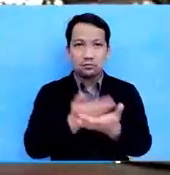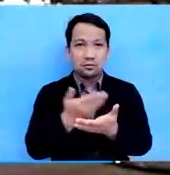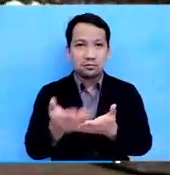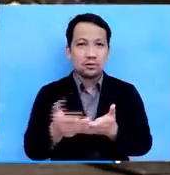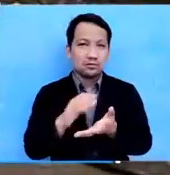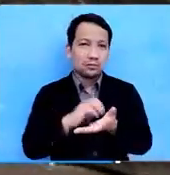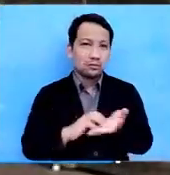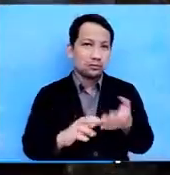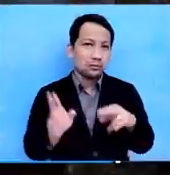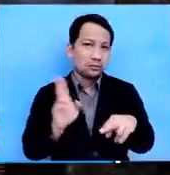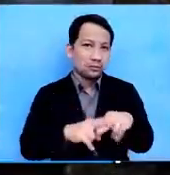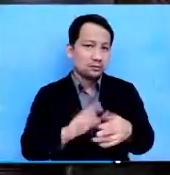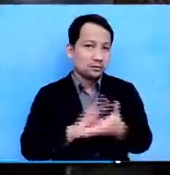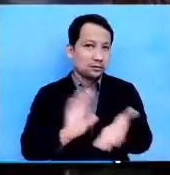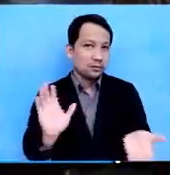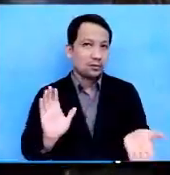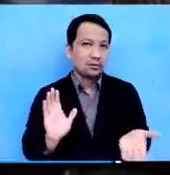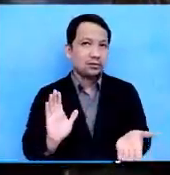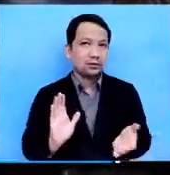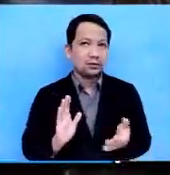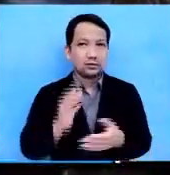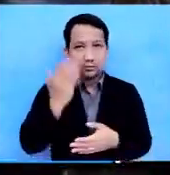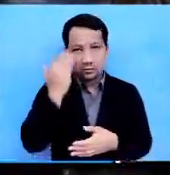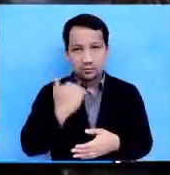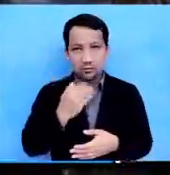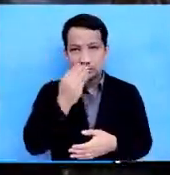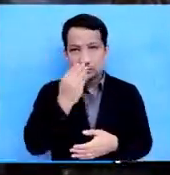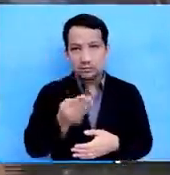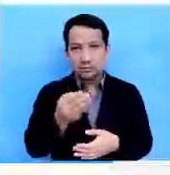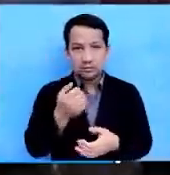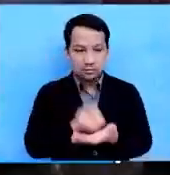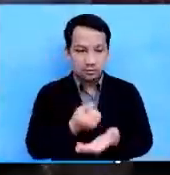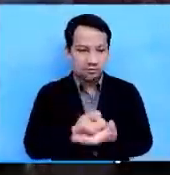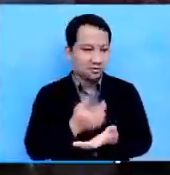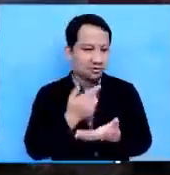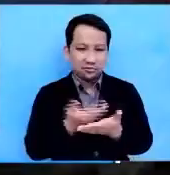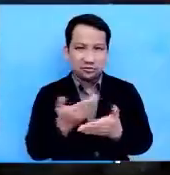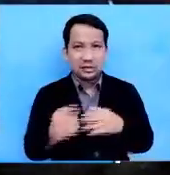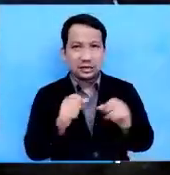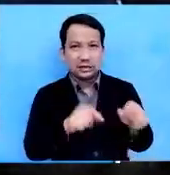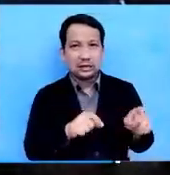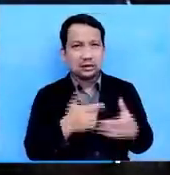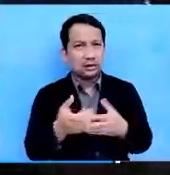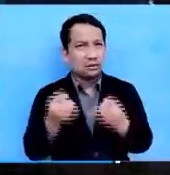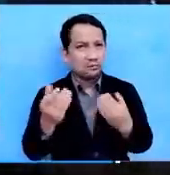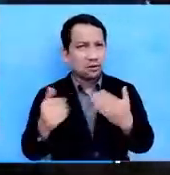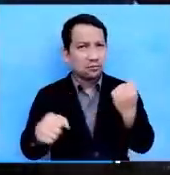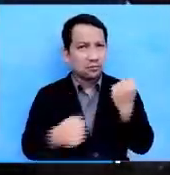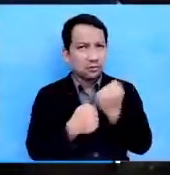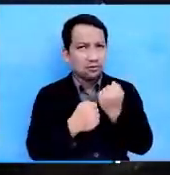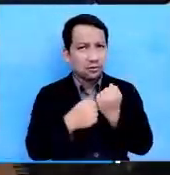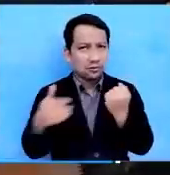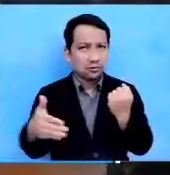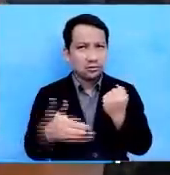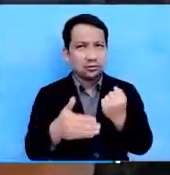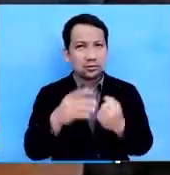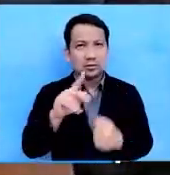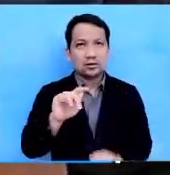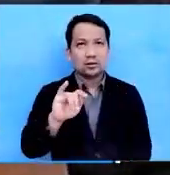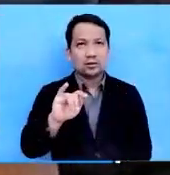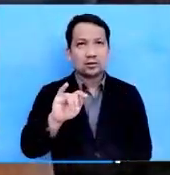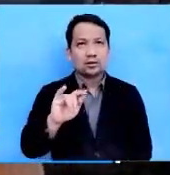presyo. Matumal yung bintahan. Walang gano'n namimili. Pero marami pa daw bang supply ng tilapia sa mga